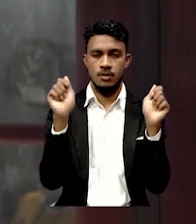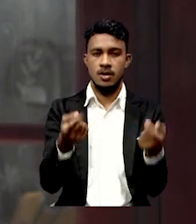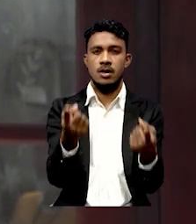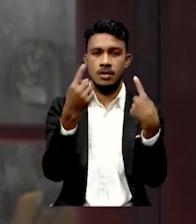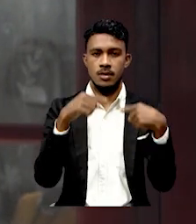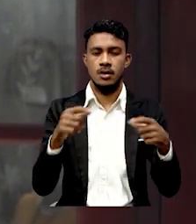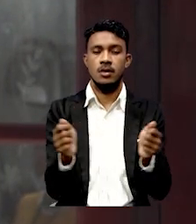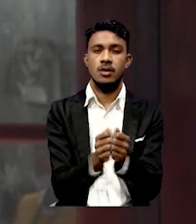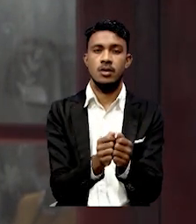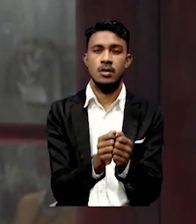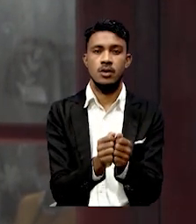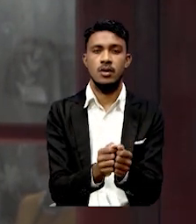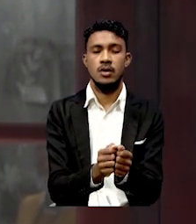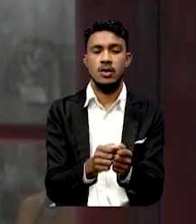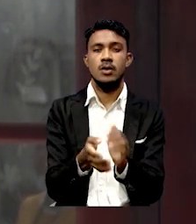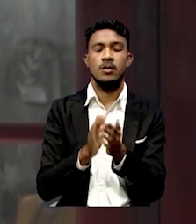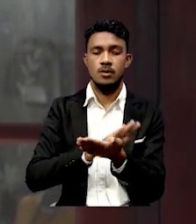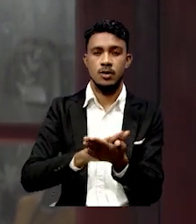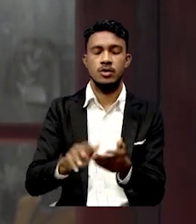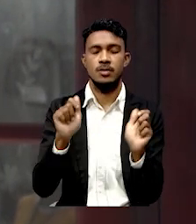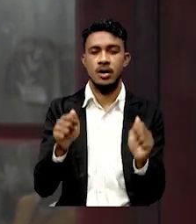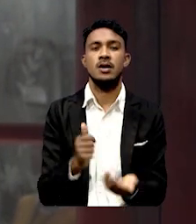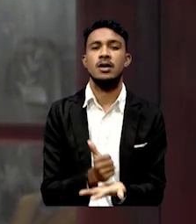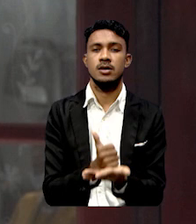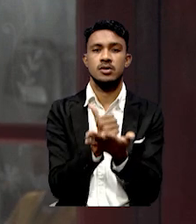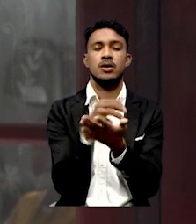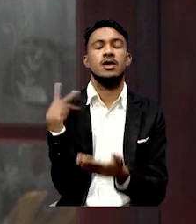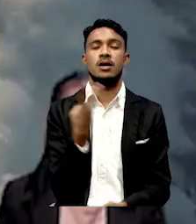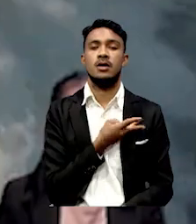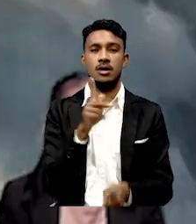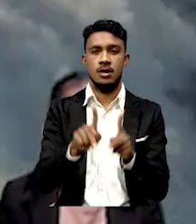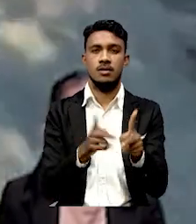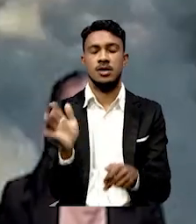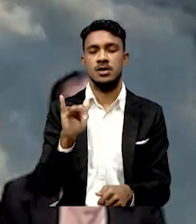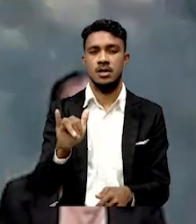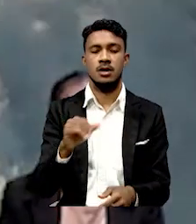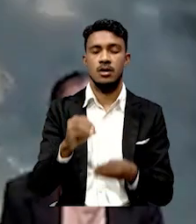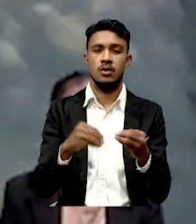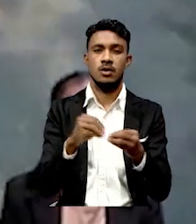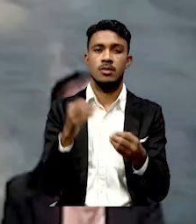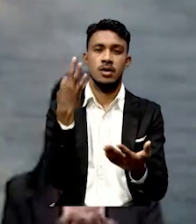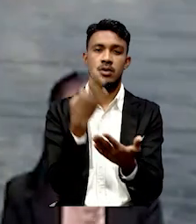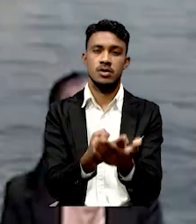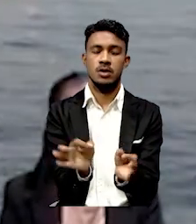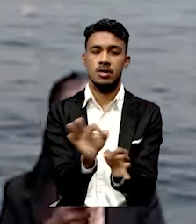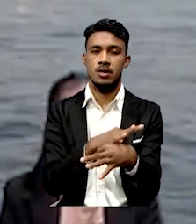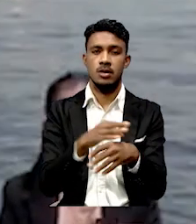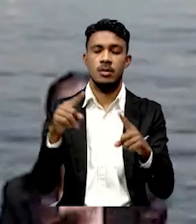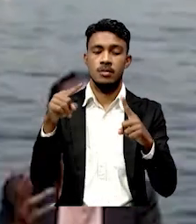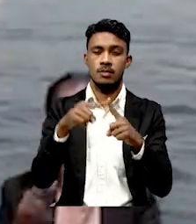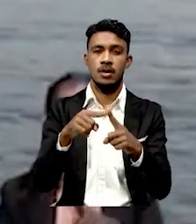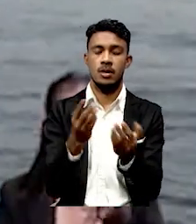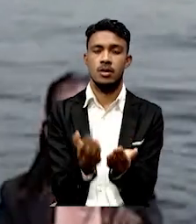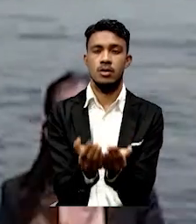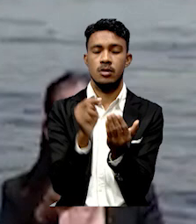hokuni saundi kiri po sala atendimento ba itania populasyon sira. Kona ba orsamento manutensao ba Roberlin